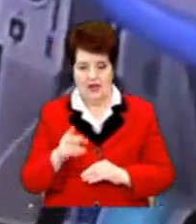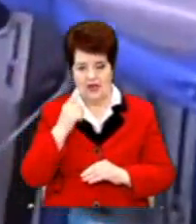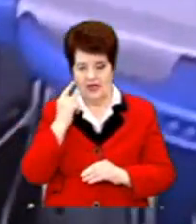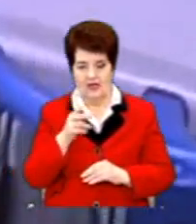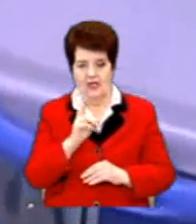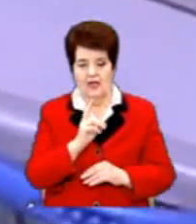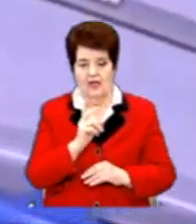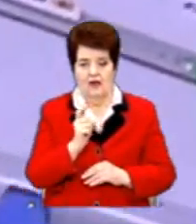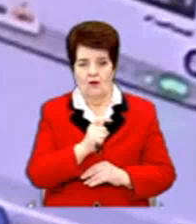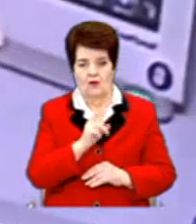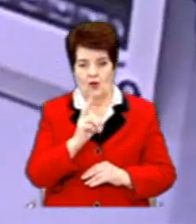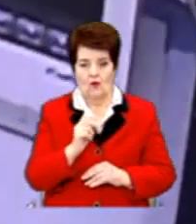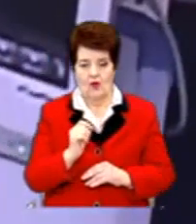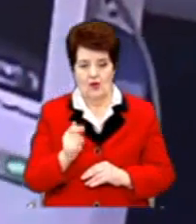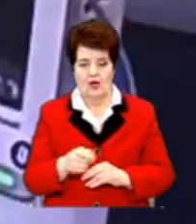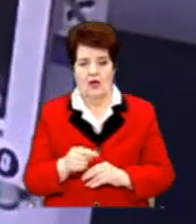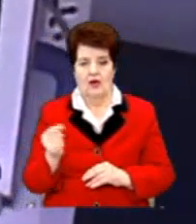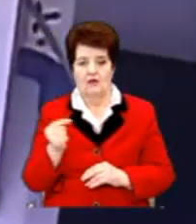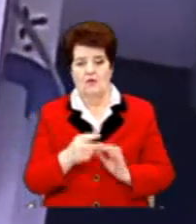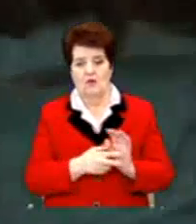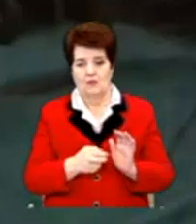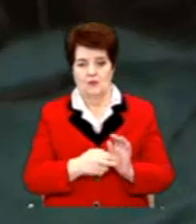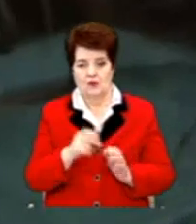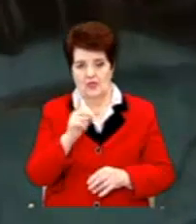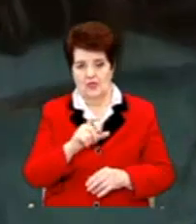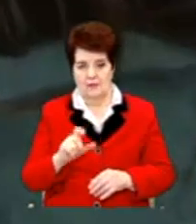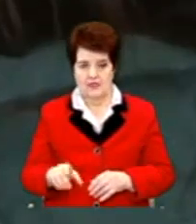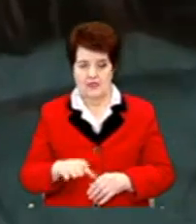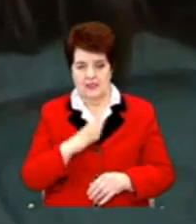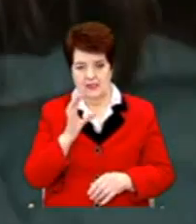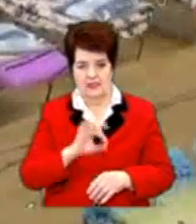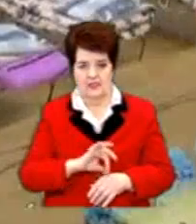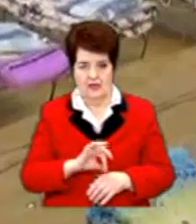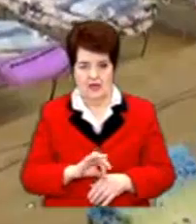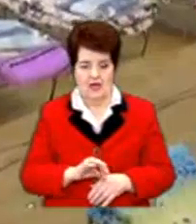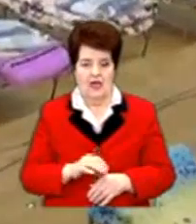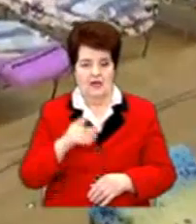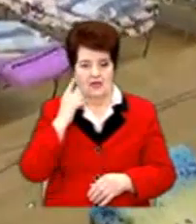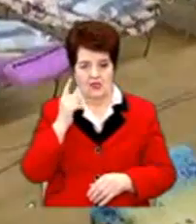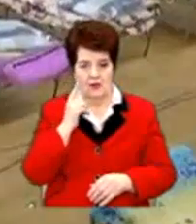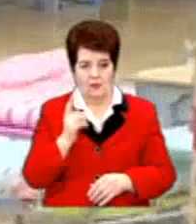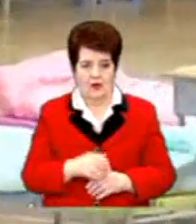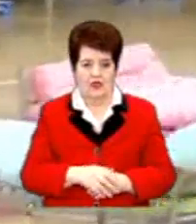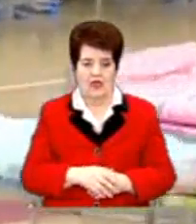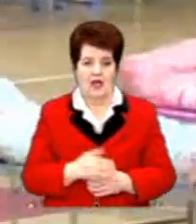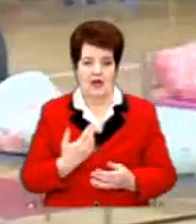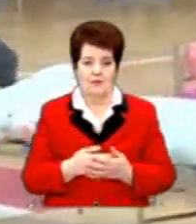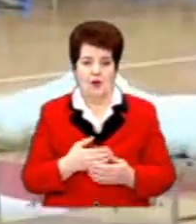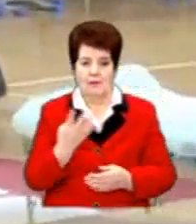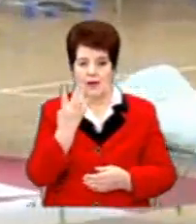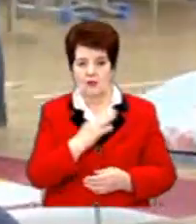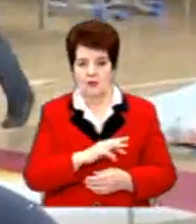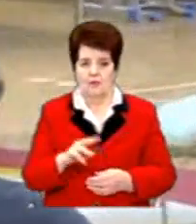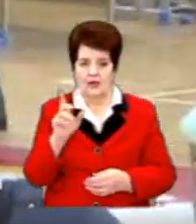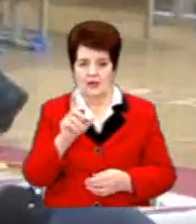Hong Kong. Tot acolo 1.800 de pasageri ai unui vas de croazieră sunt testați. Și în Japonia, vacanța pe mare a aproape 4.000 de